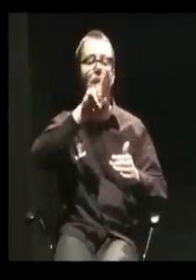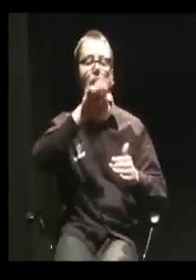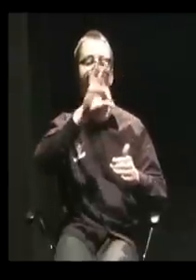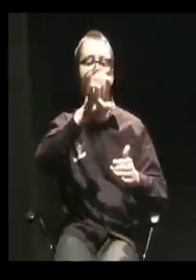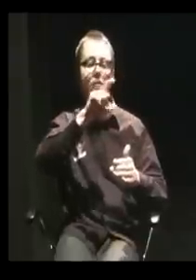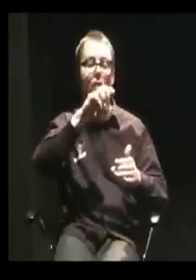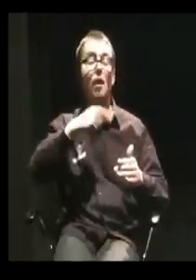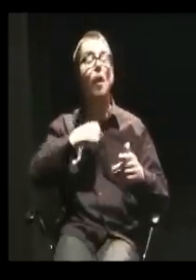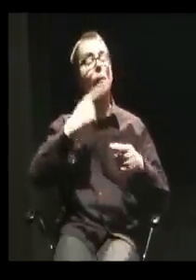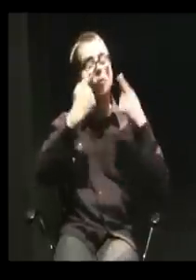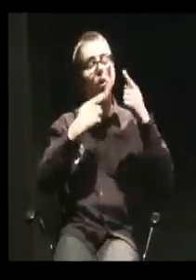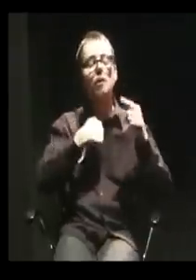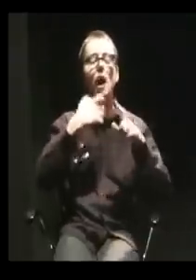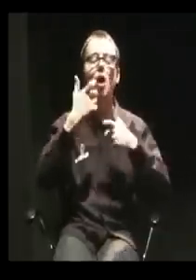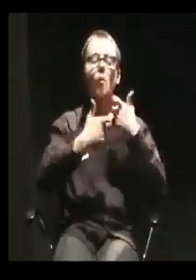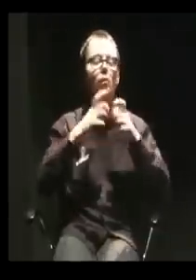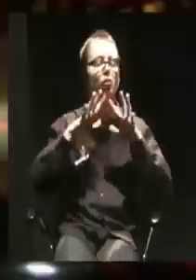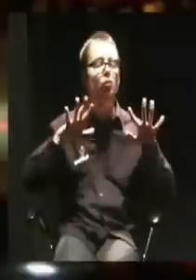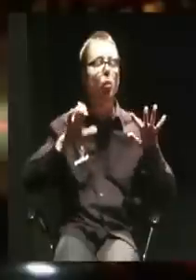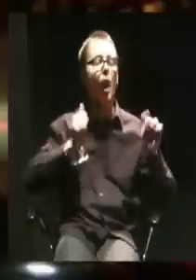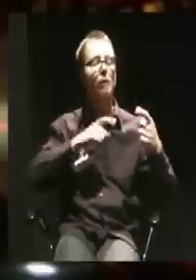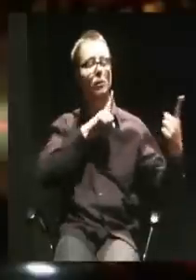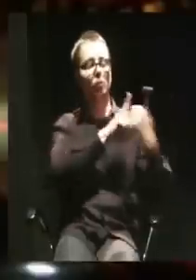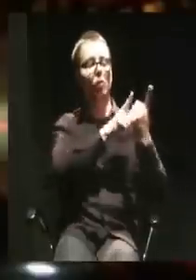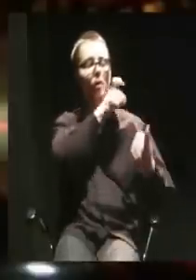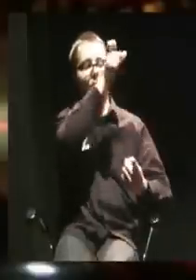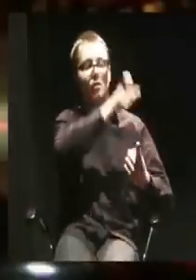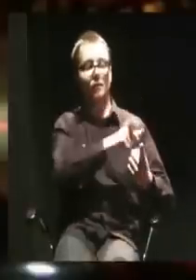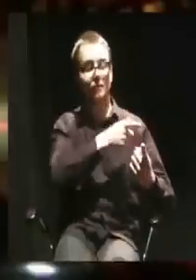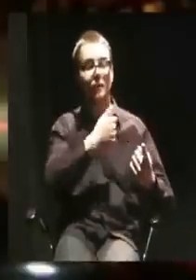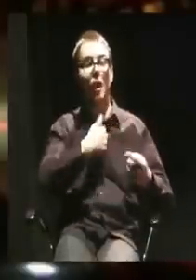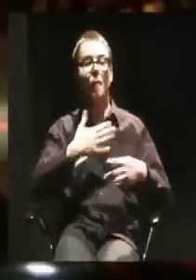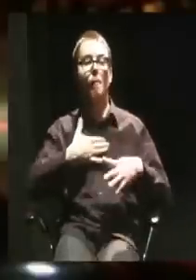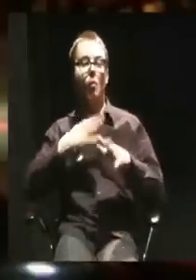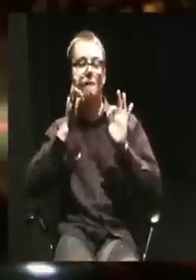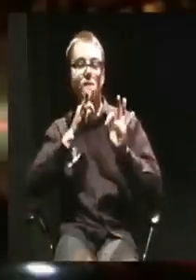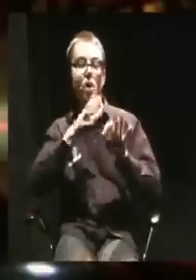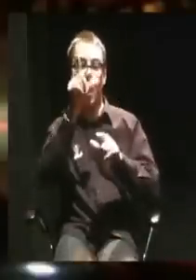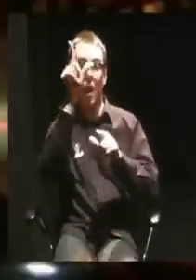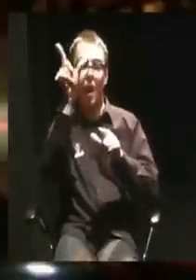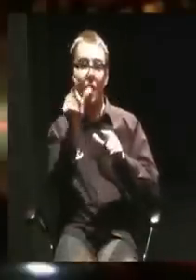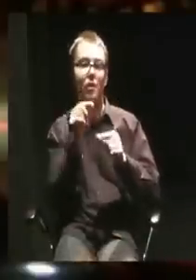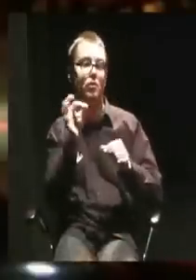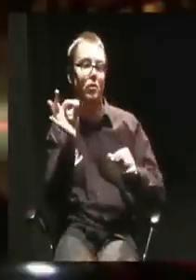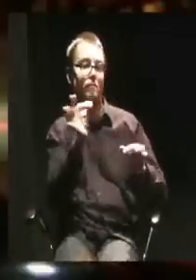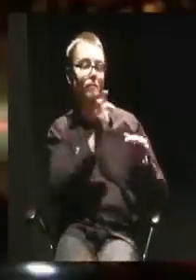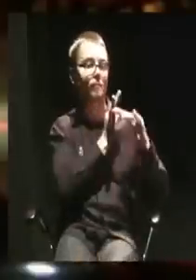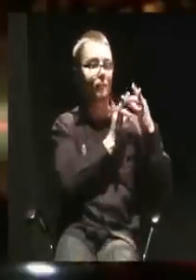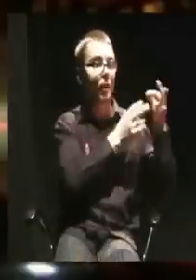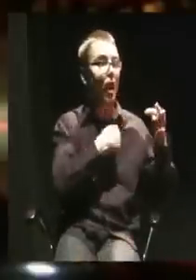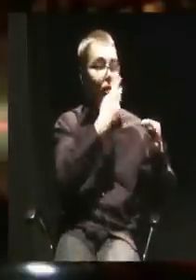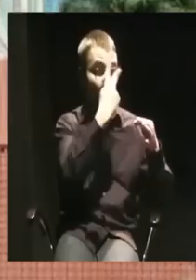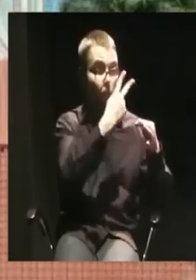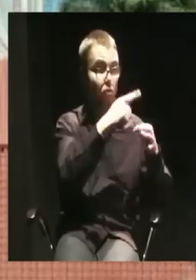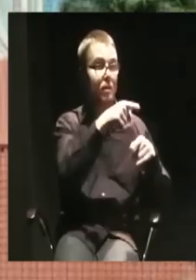go na własne oczy. Zatem pewnego wieczoru wróciłem z kieliszkiem wina. Zobaczyłem, że odbywa się tam jakieś przyjęcie. Podjeżdżają